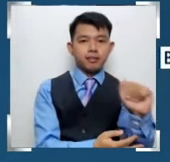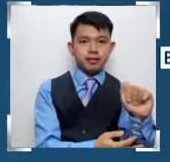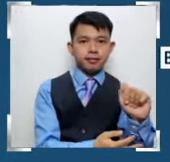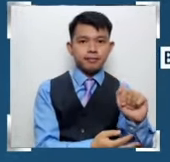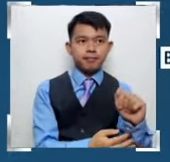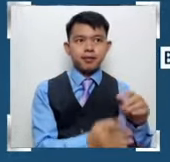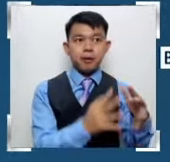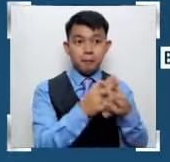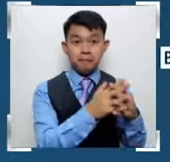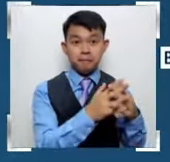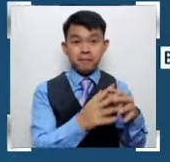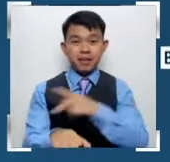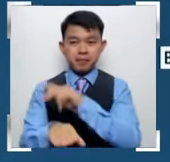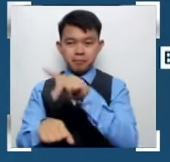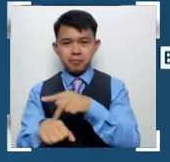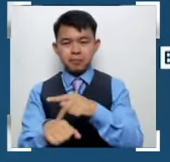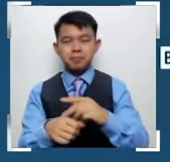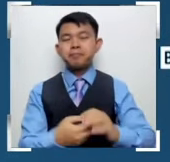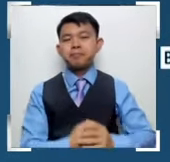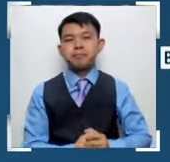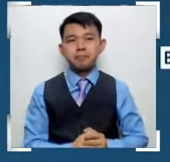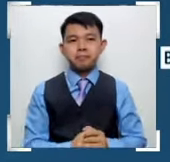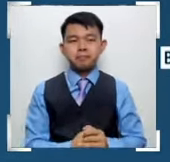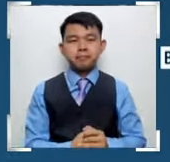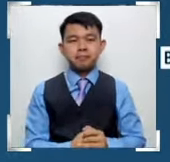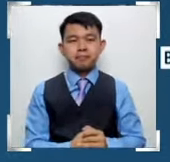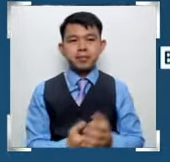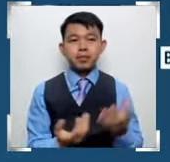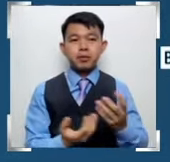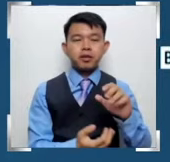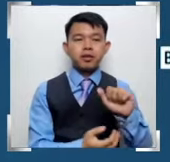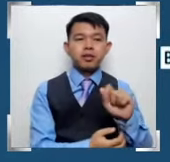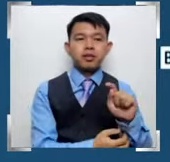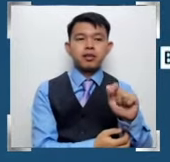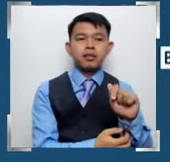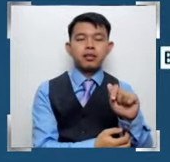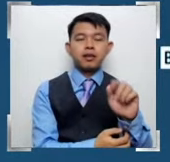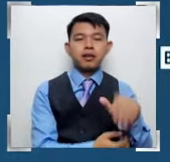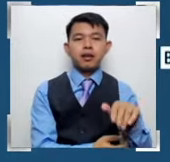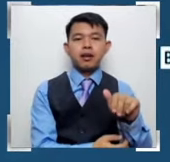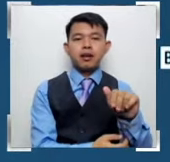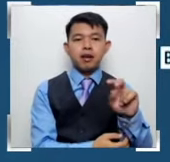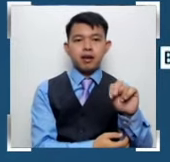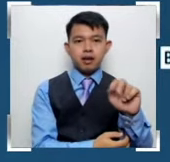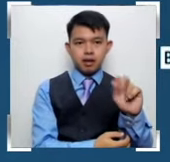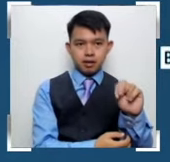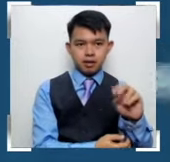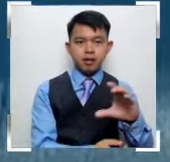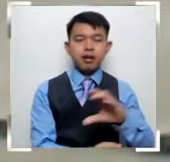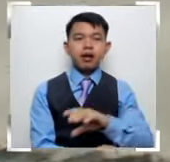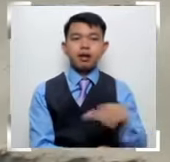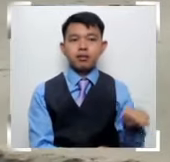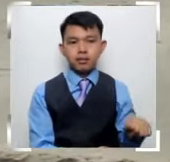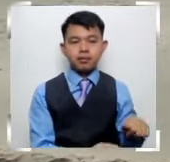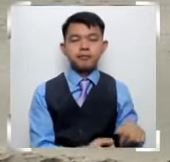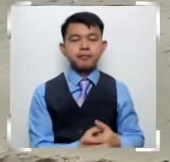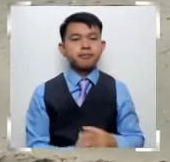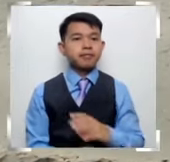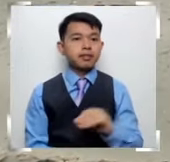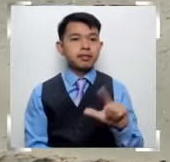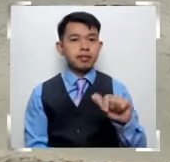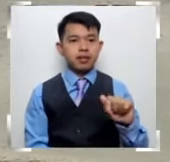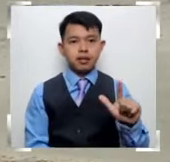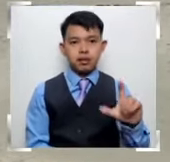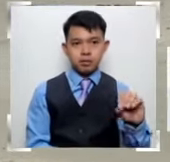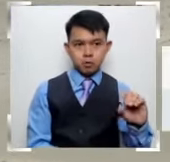po ang Camilo Osias Naval Base sa Santa Ana, Cagayan, Lalo Airport sa Lalok, Cagayan, Camp Melchor de la Cruz